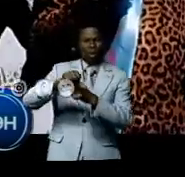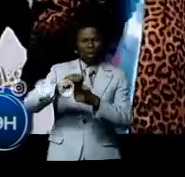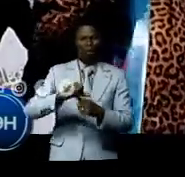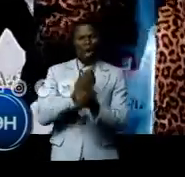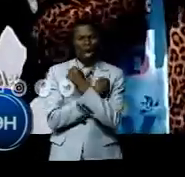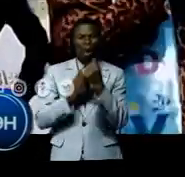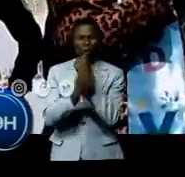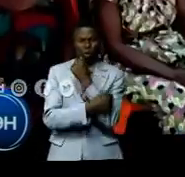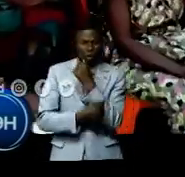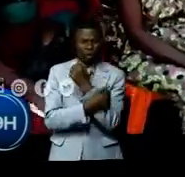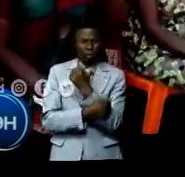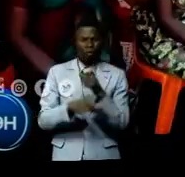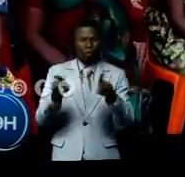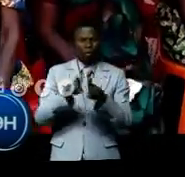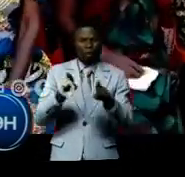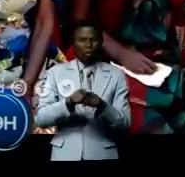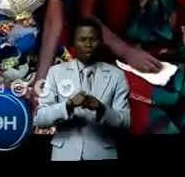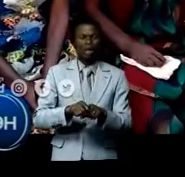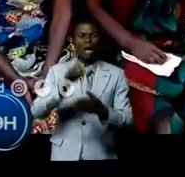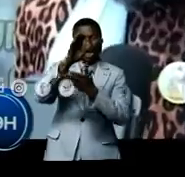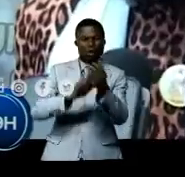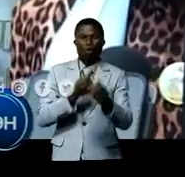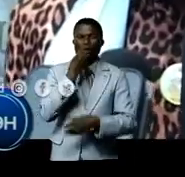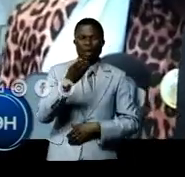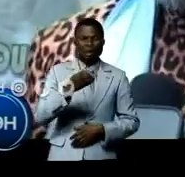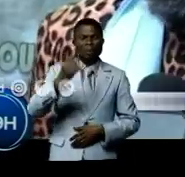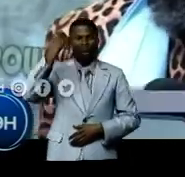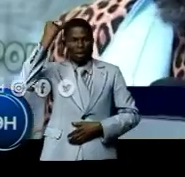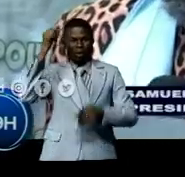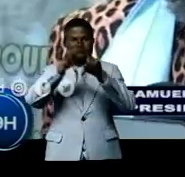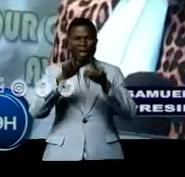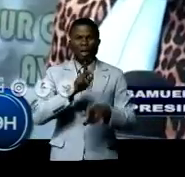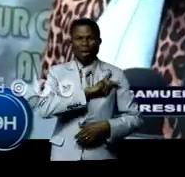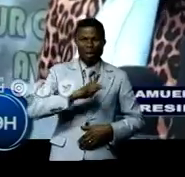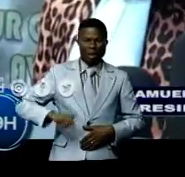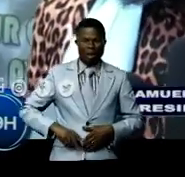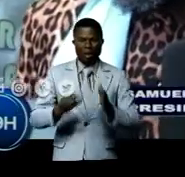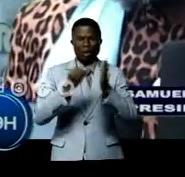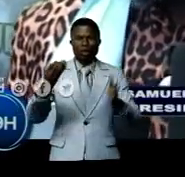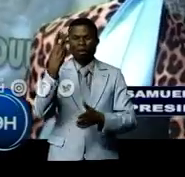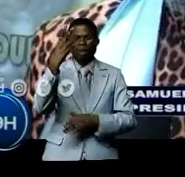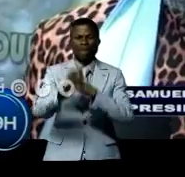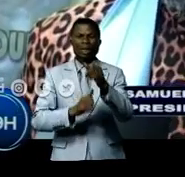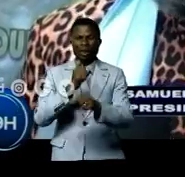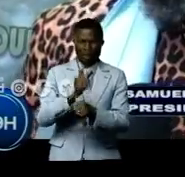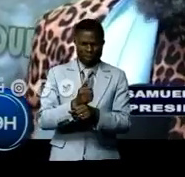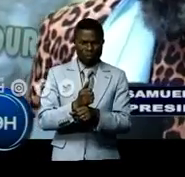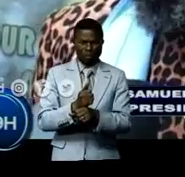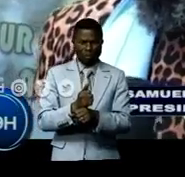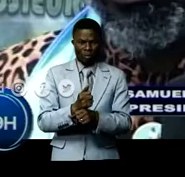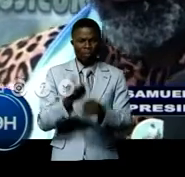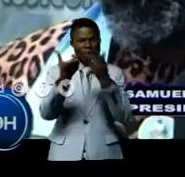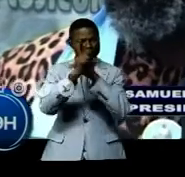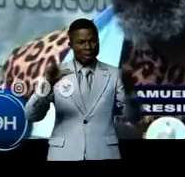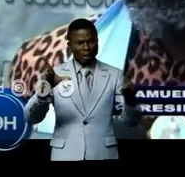patrie, à l'instar de nos héros. 62 ans, cette reconnaissance au niveau international de cette